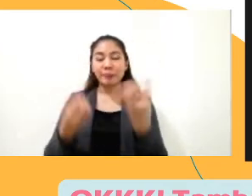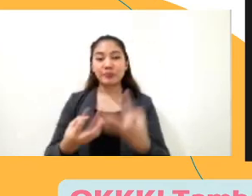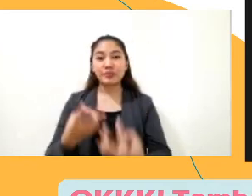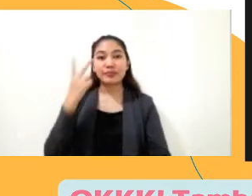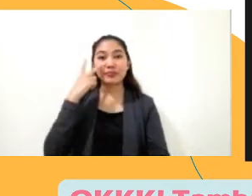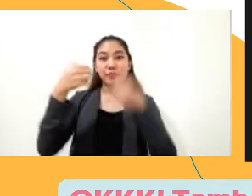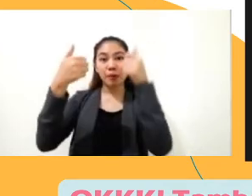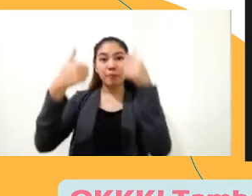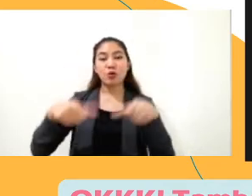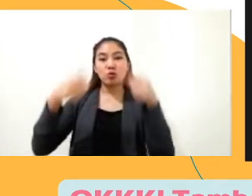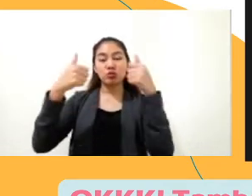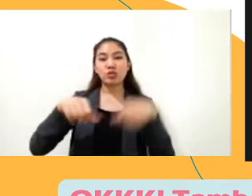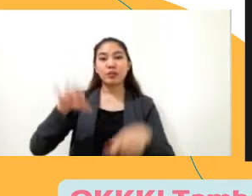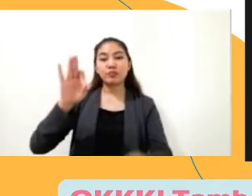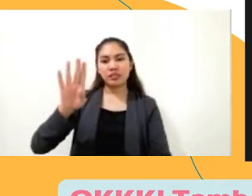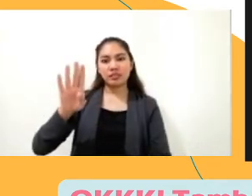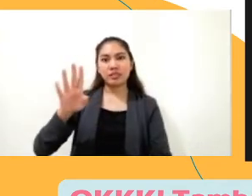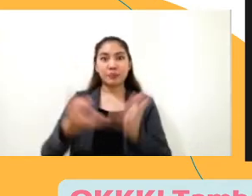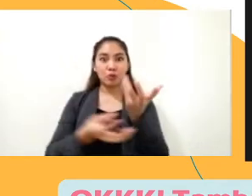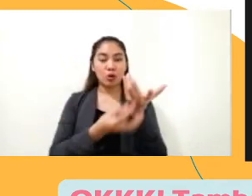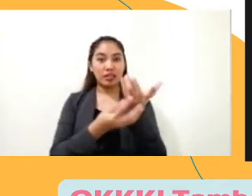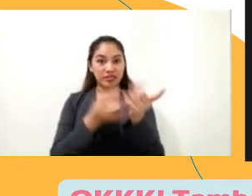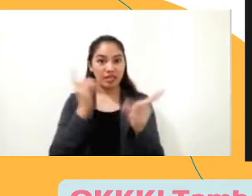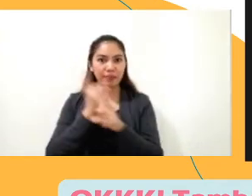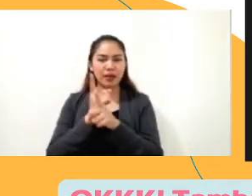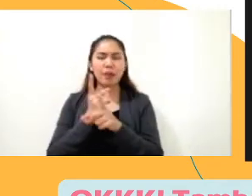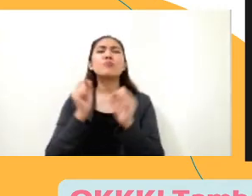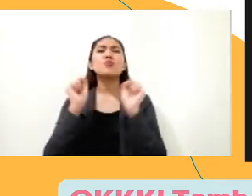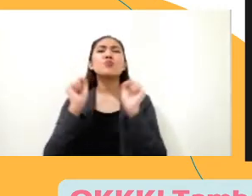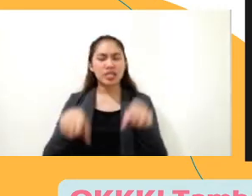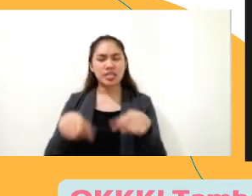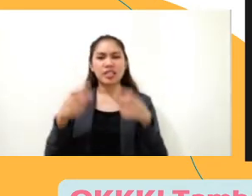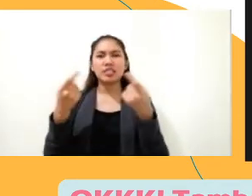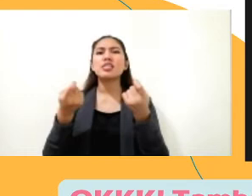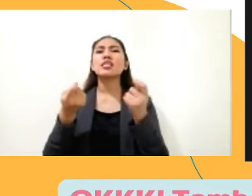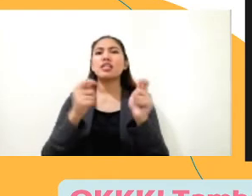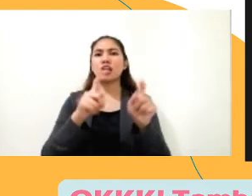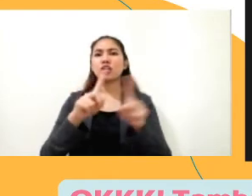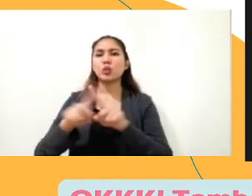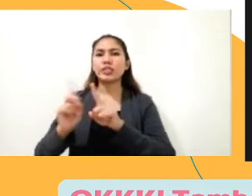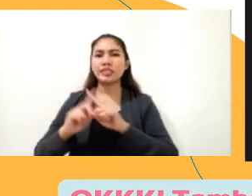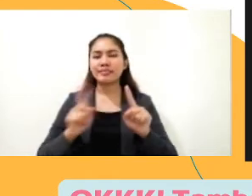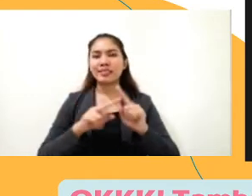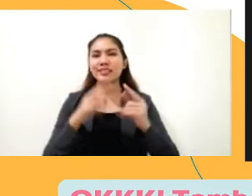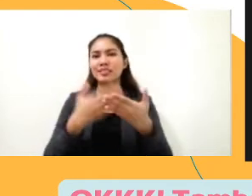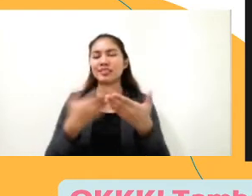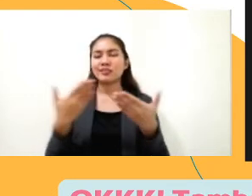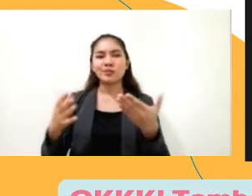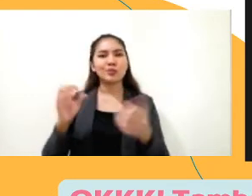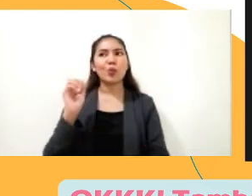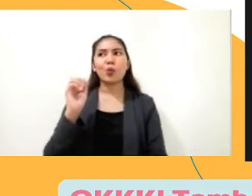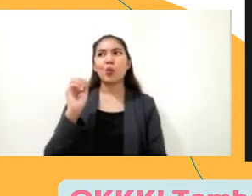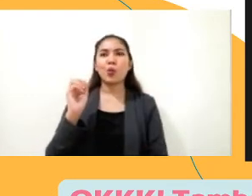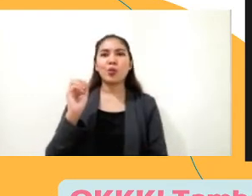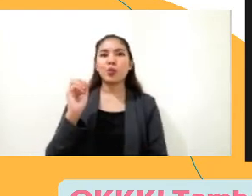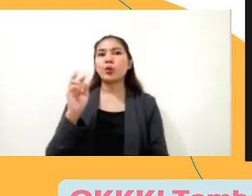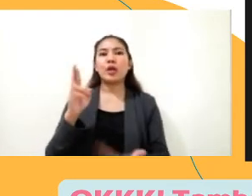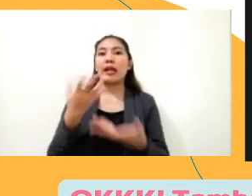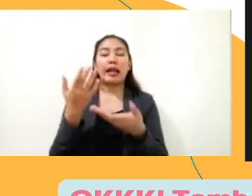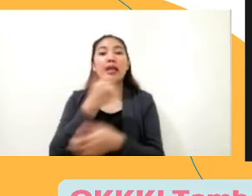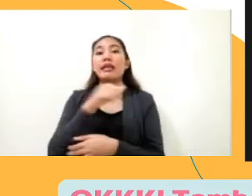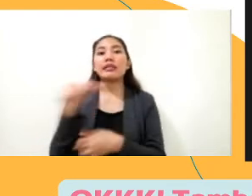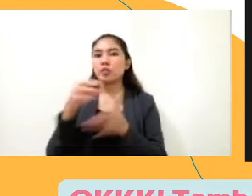media na mga nagluluto. So pwede tayong sumubok ng mga iba't ibang bagay o gawain bilang pagpapalawa